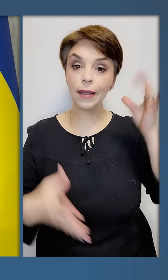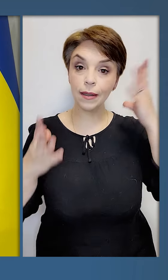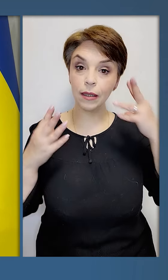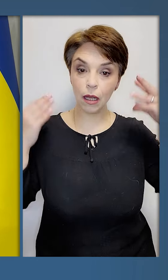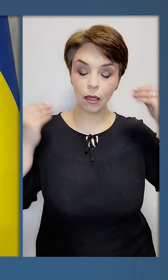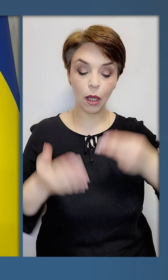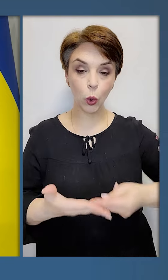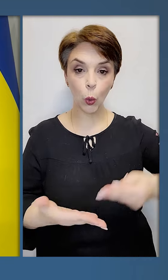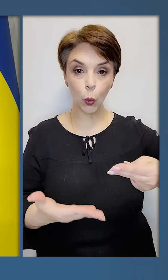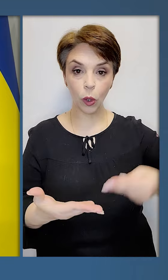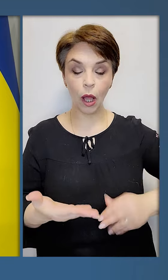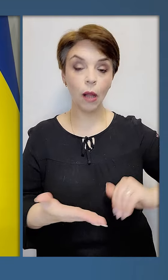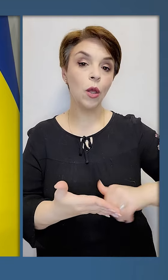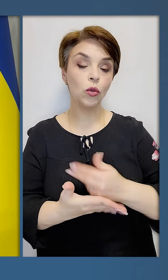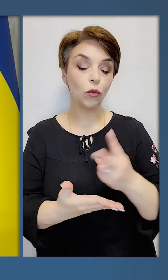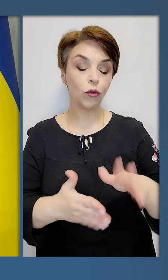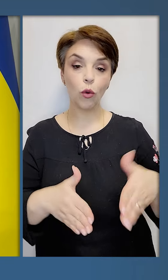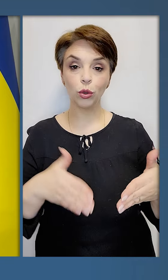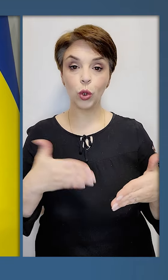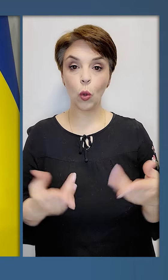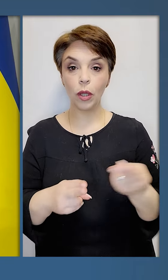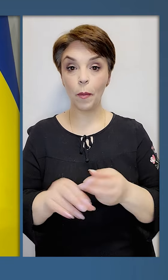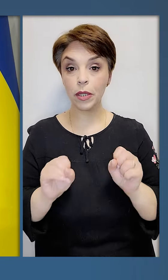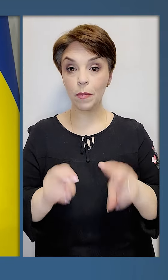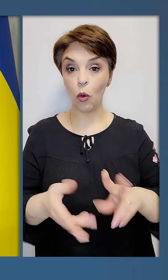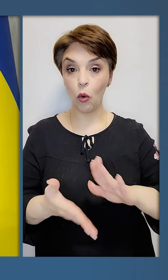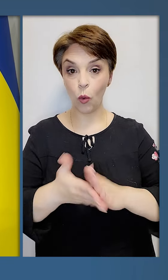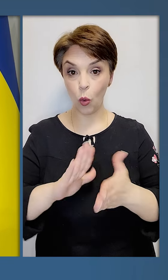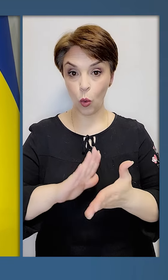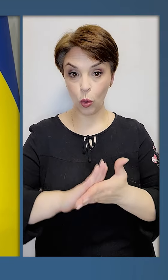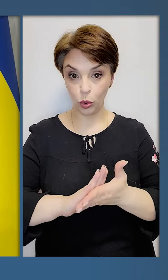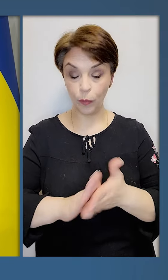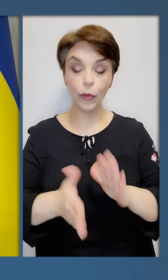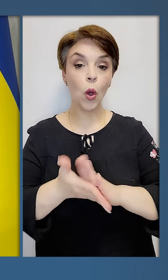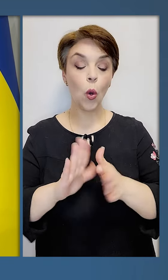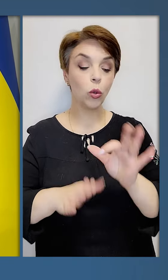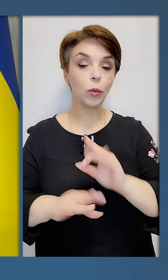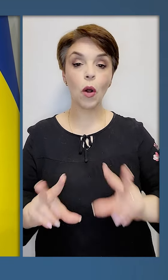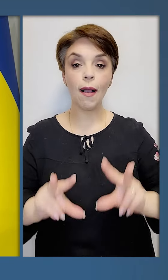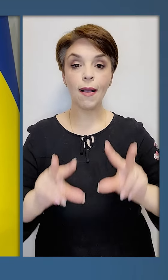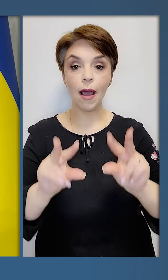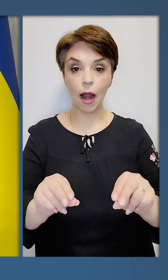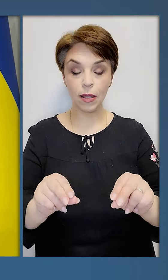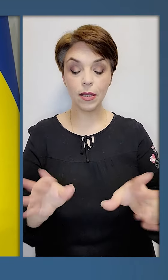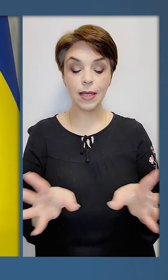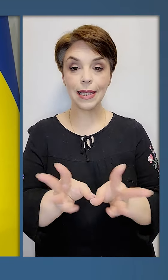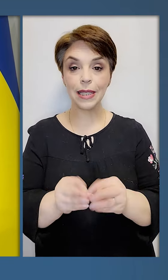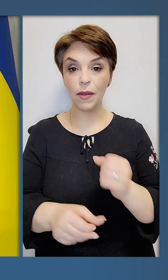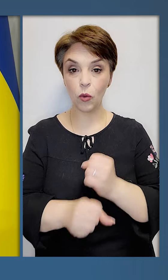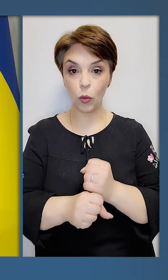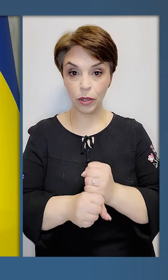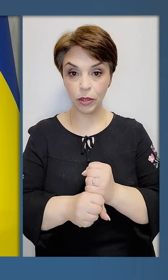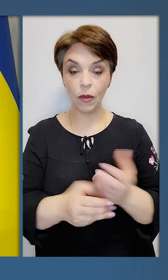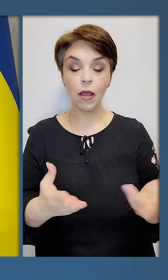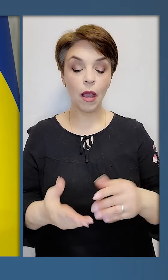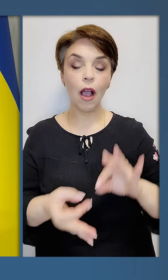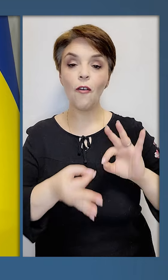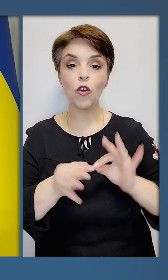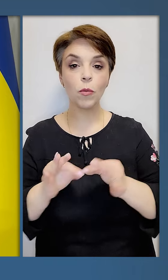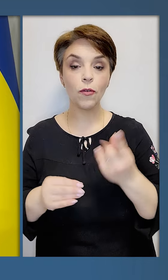та Нідерланди, уклали нову двосторонню безпекову угоду, угоду про гарантії та співробітництво,